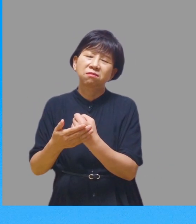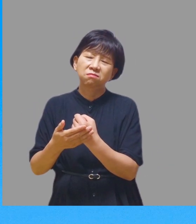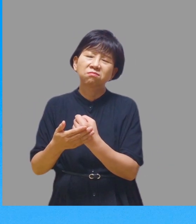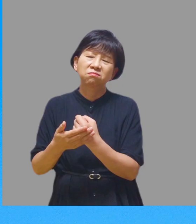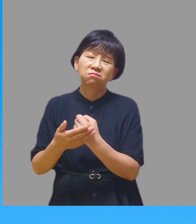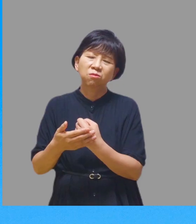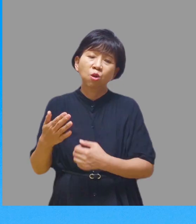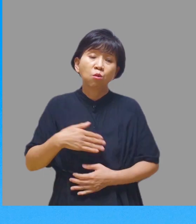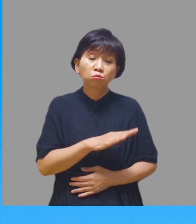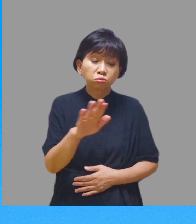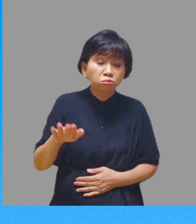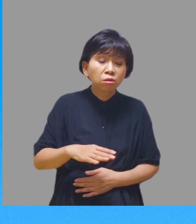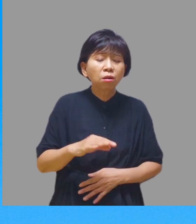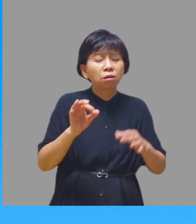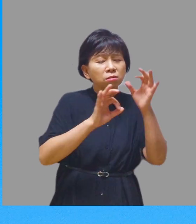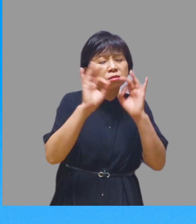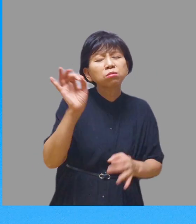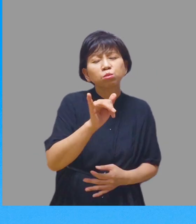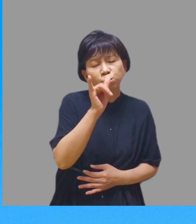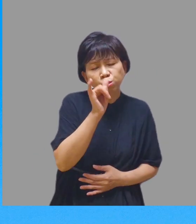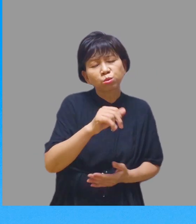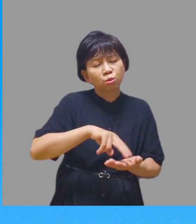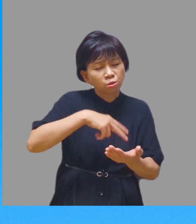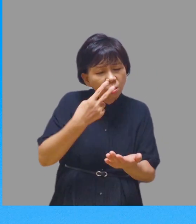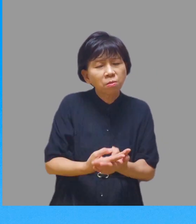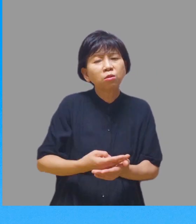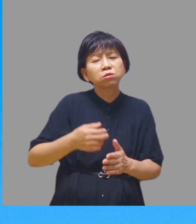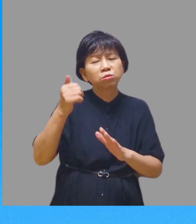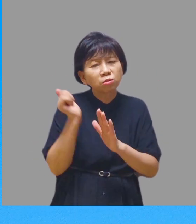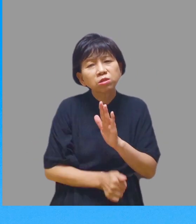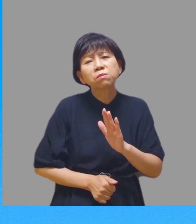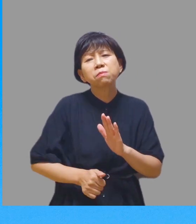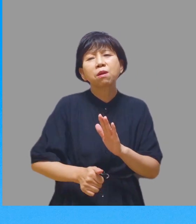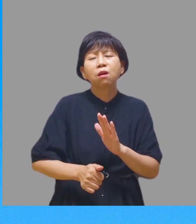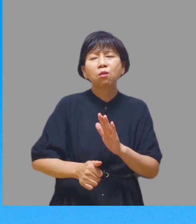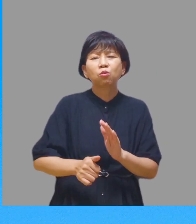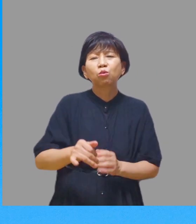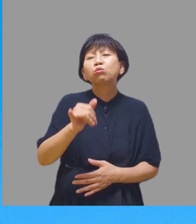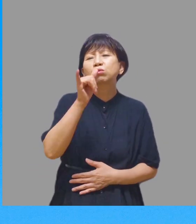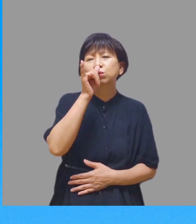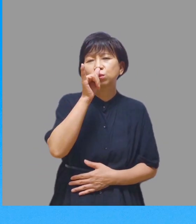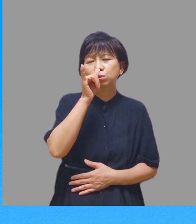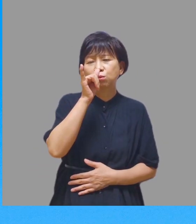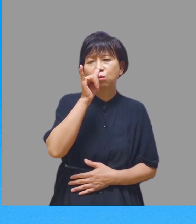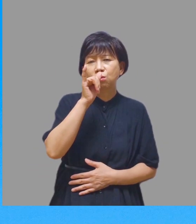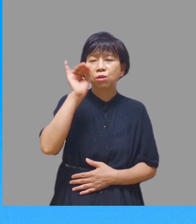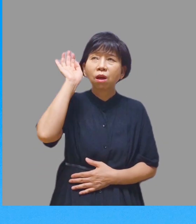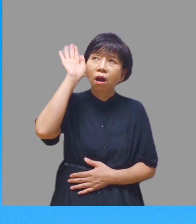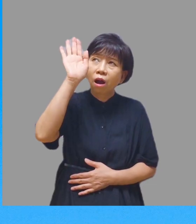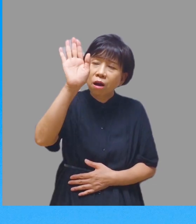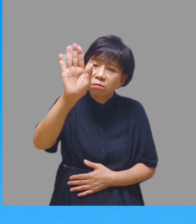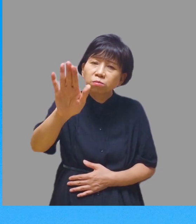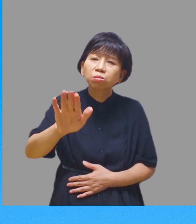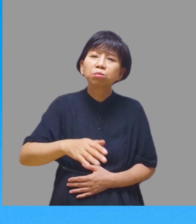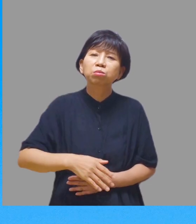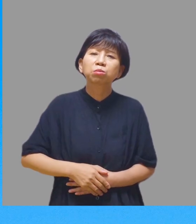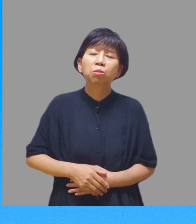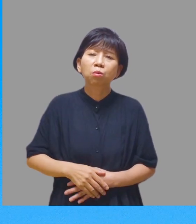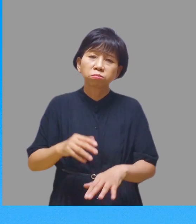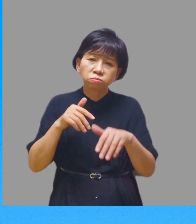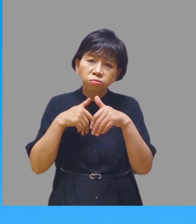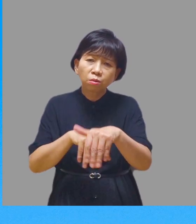있어요. 실수할 수 있어요. 넘어질 수 있어요. 기가 막힌 운동에 빠질 수 있어요. 하지만 앞으로 나아가지 않을 수는